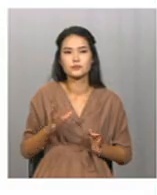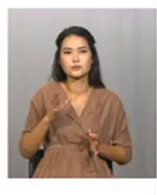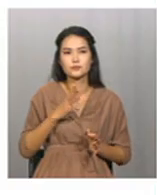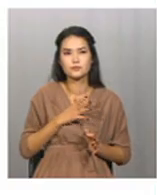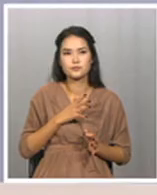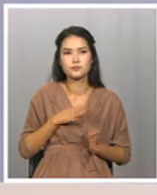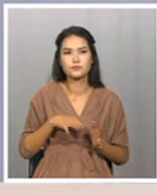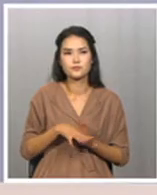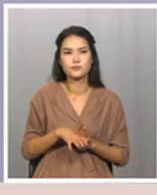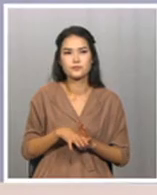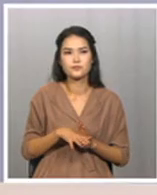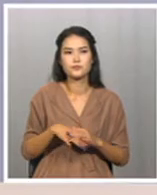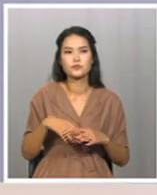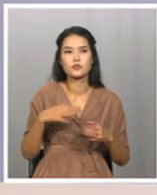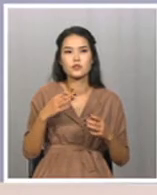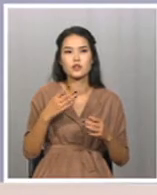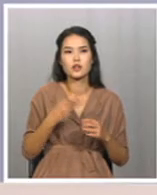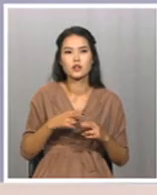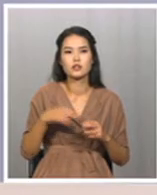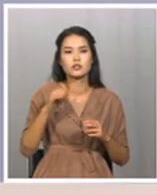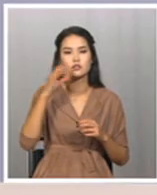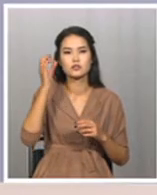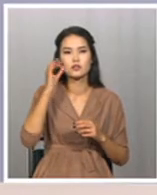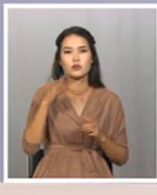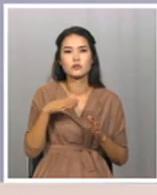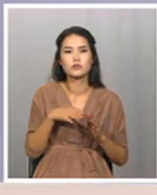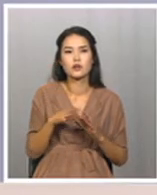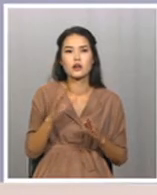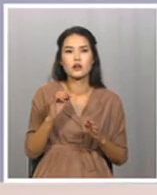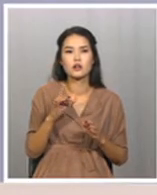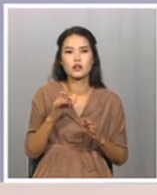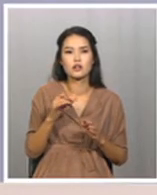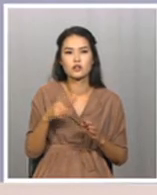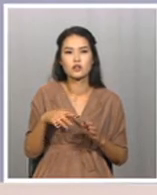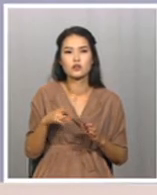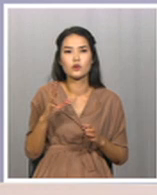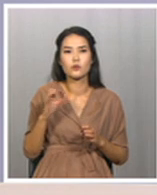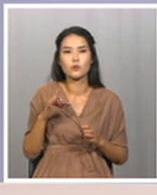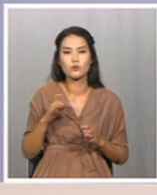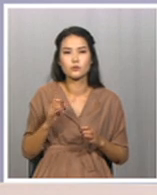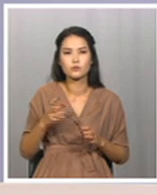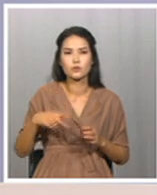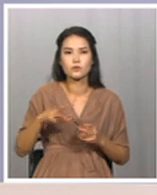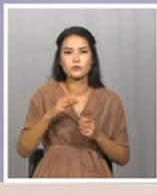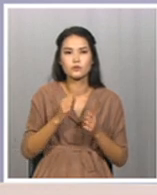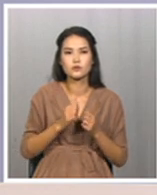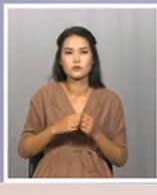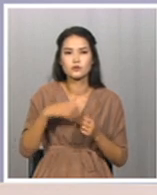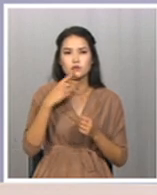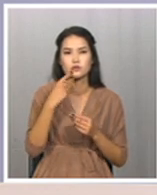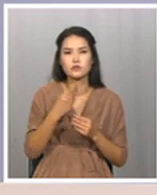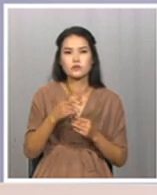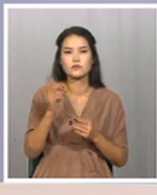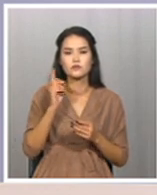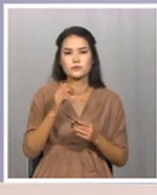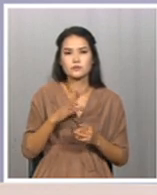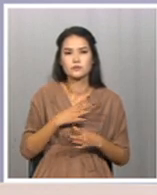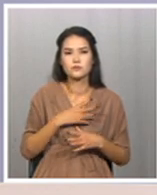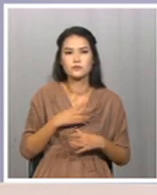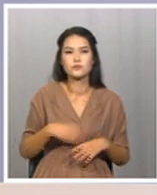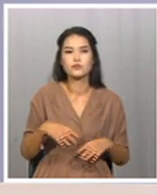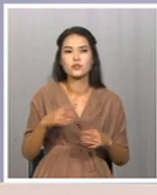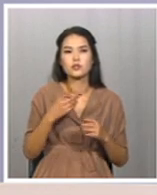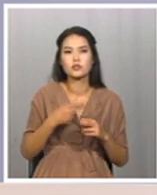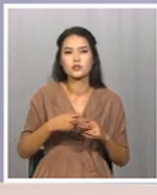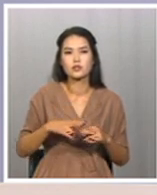заданием. Завершая повесть трагической развязкой, Куприн хотел оттенить силу великой любви,